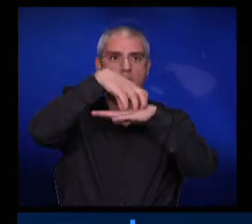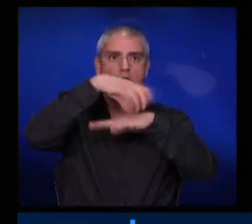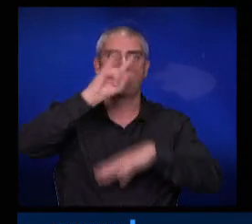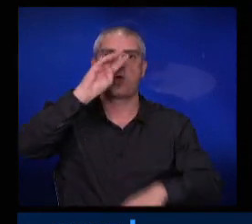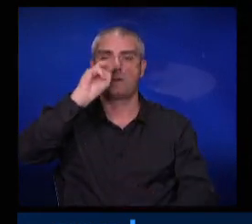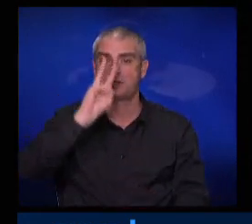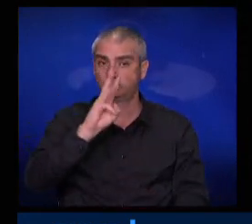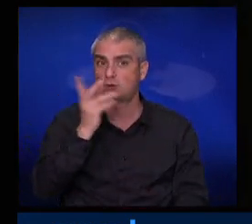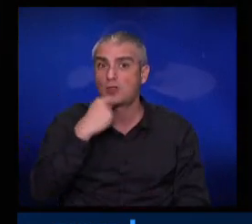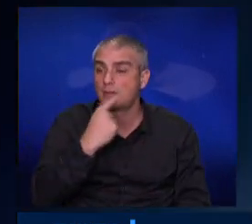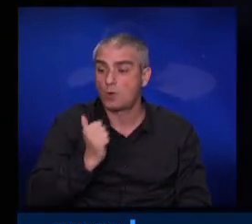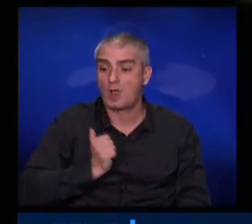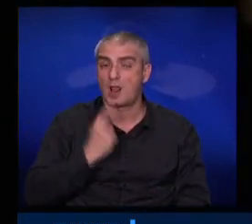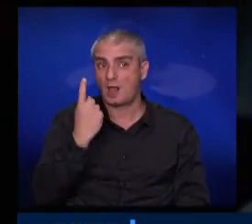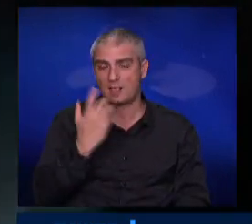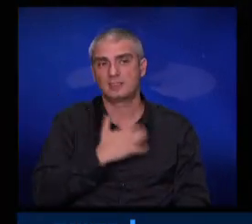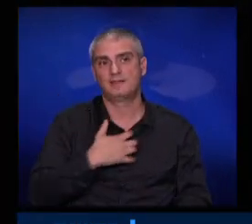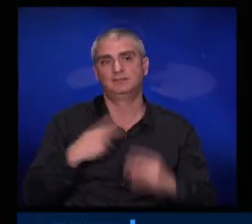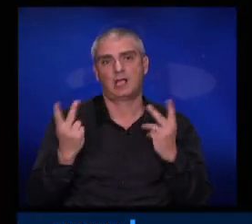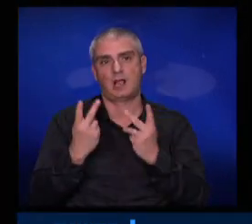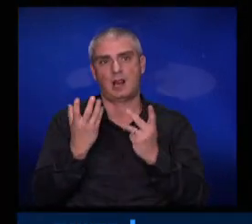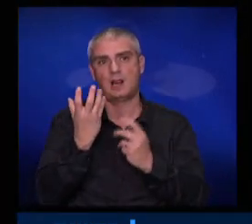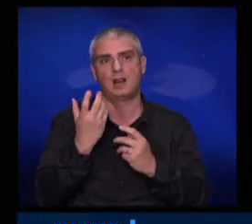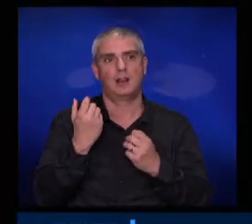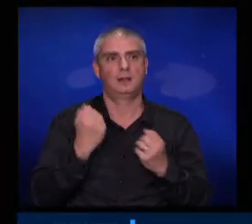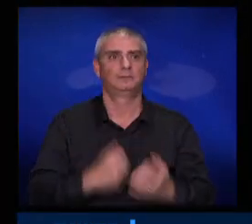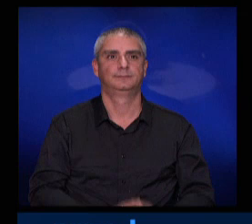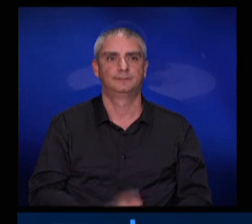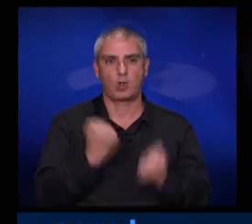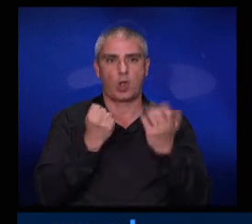עוד אמרו כי חייל אחד נפצע קל מפגיעת